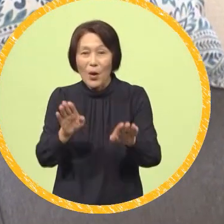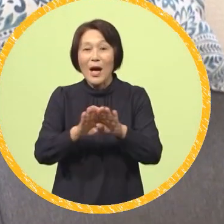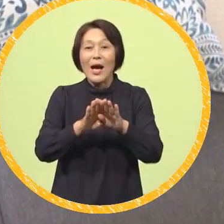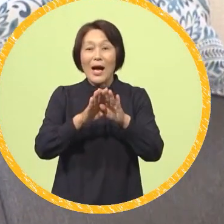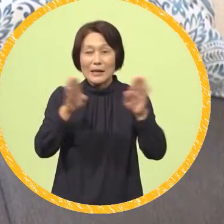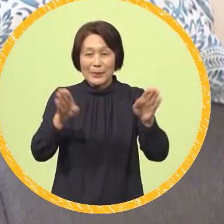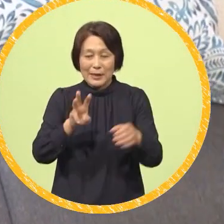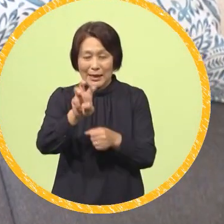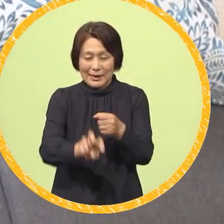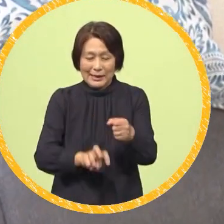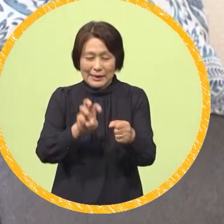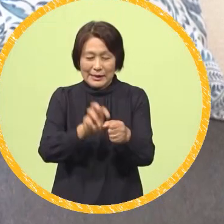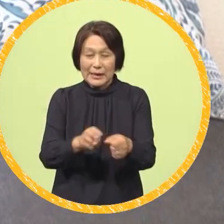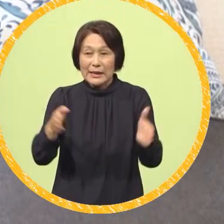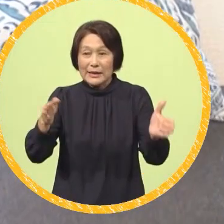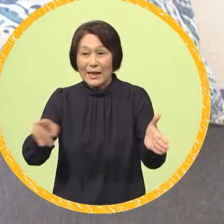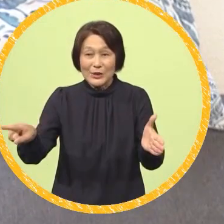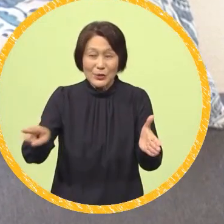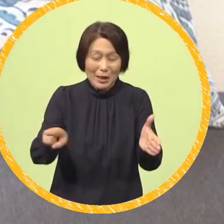30年ぐらい、